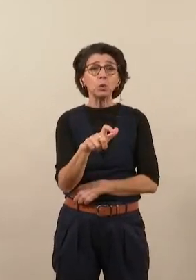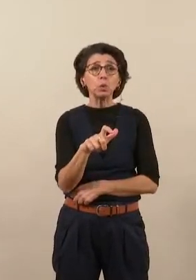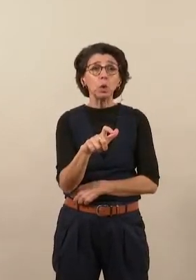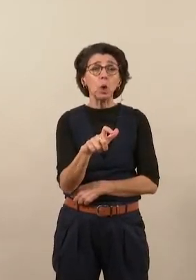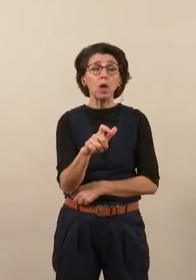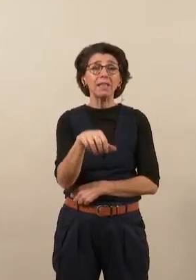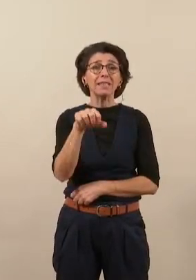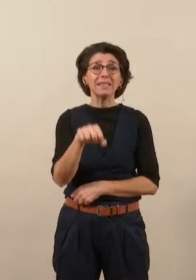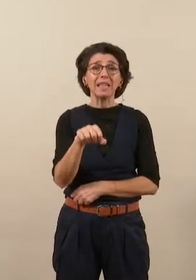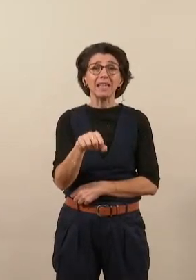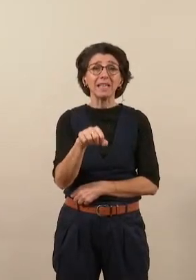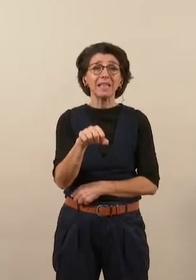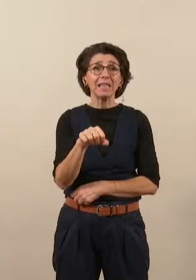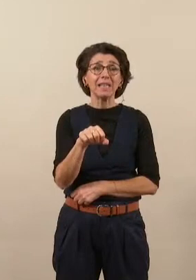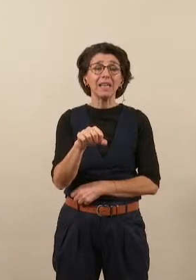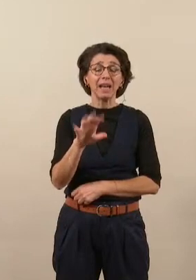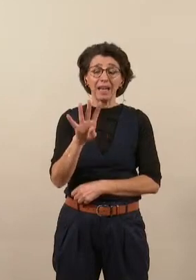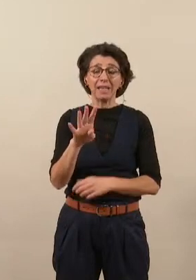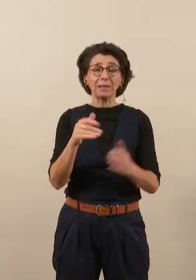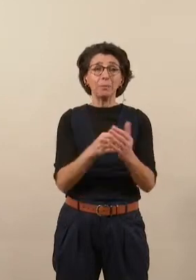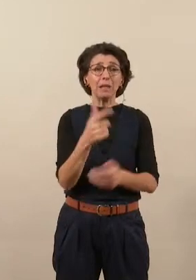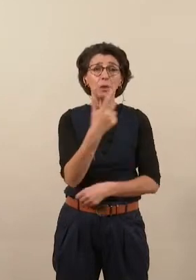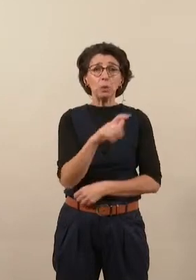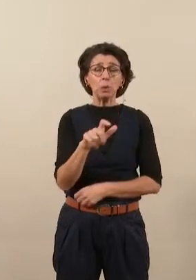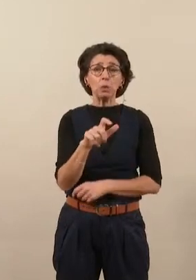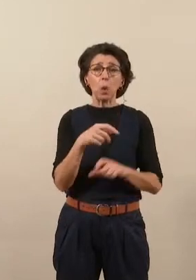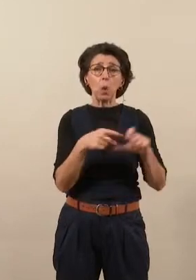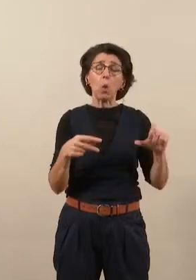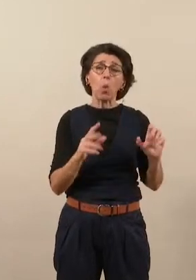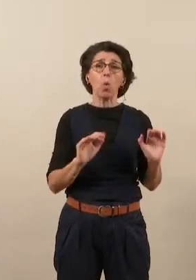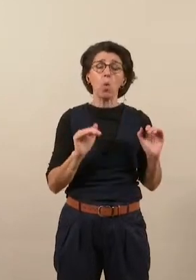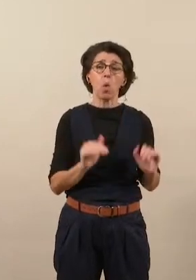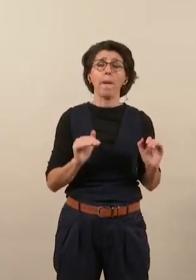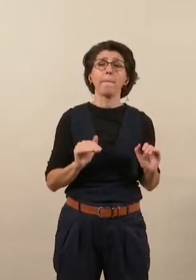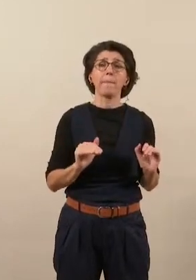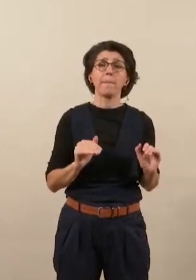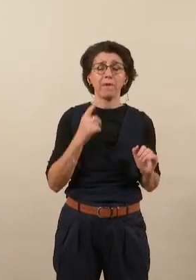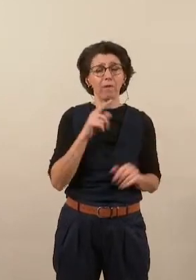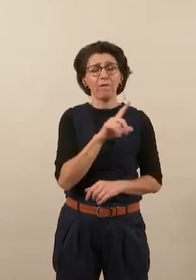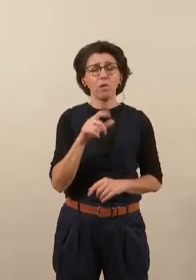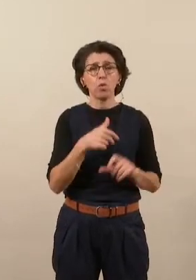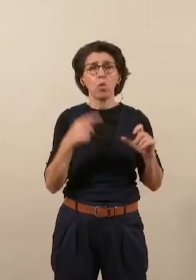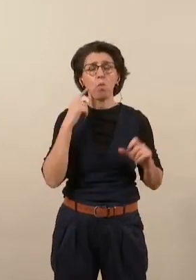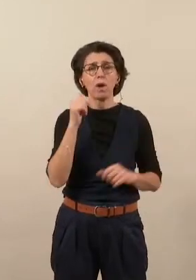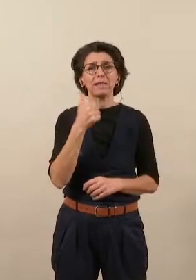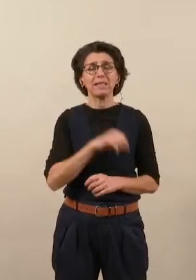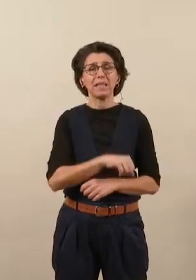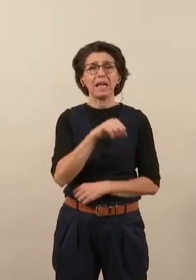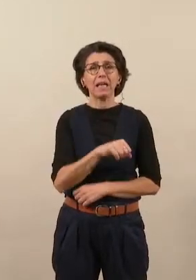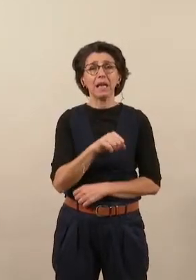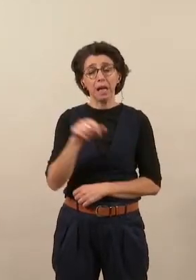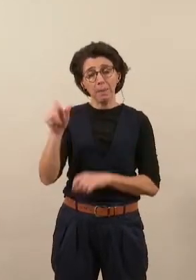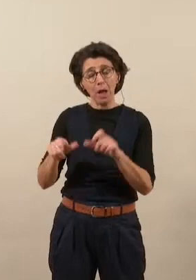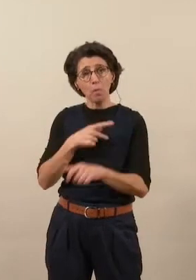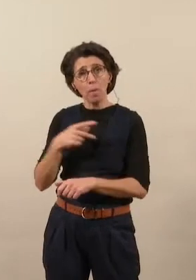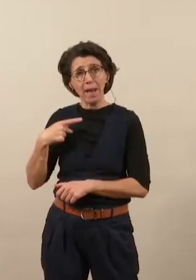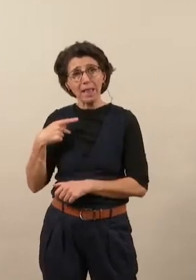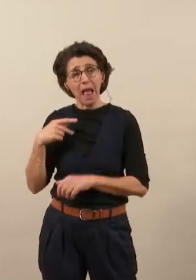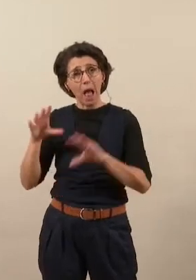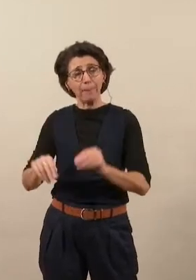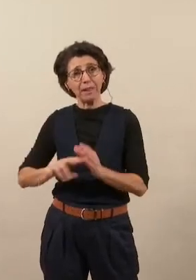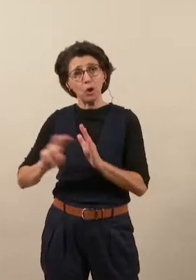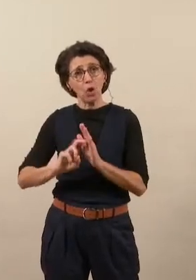€, ce qui fait quand même 22 € le sac. Les propriétaires grenoblois seront heureux de savoir que les sommes astronomiques qu'ils